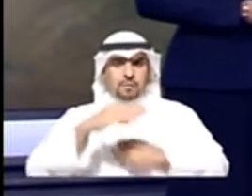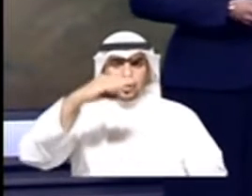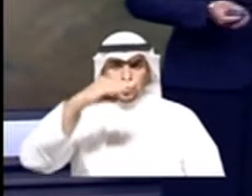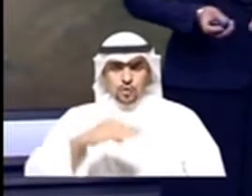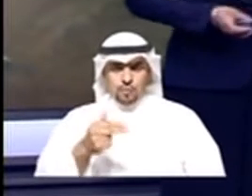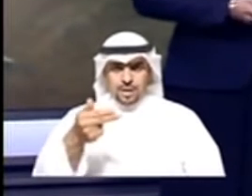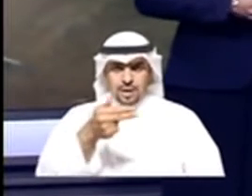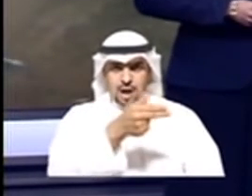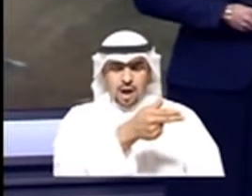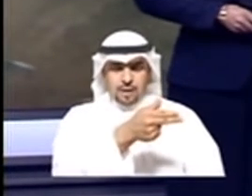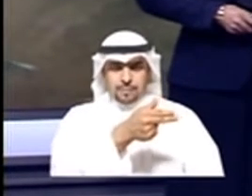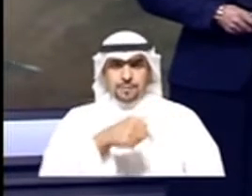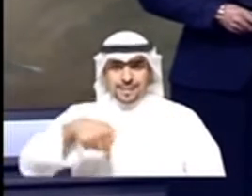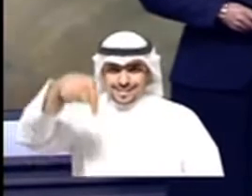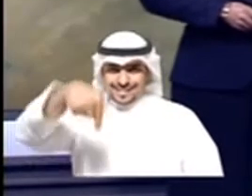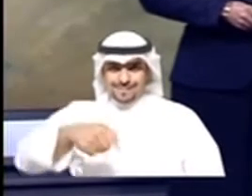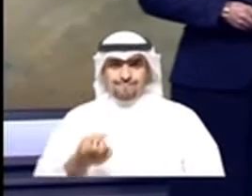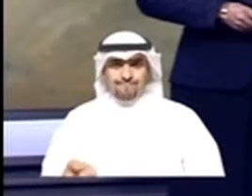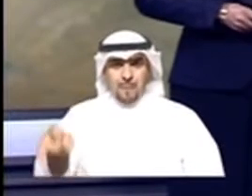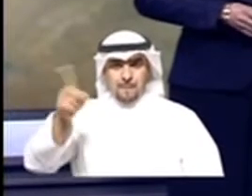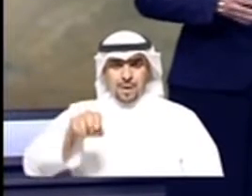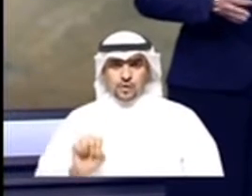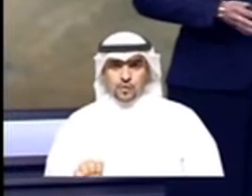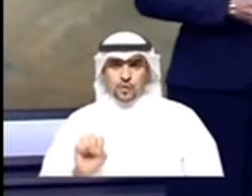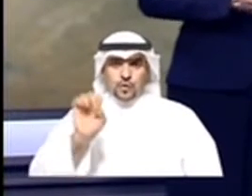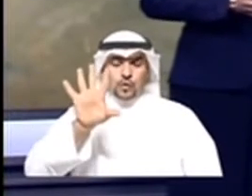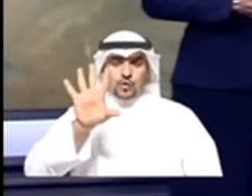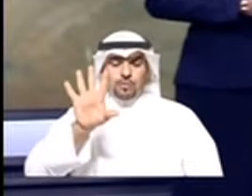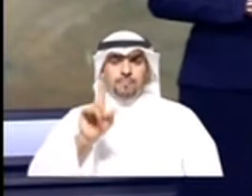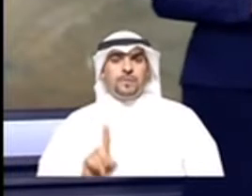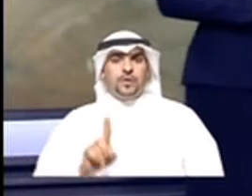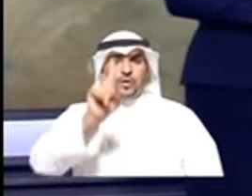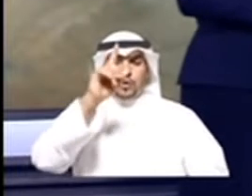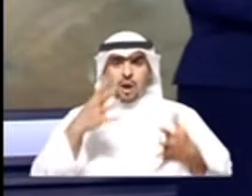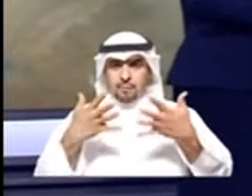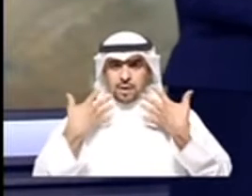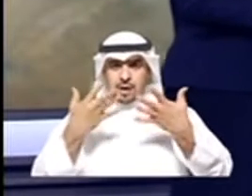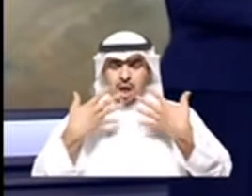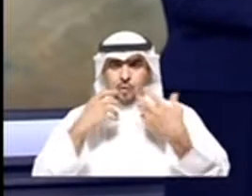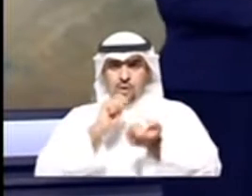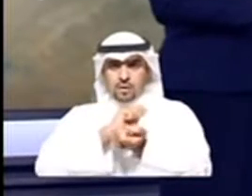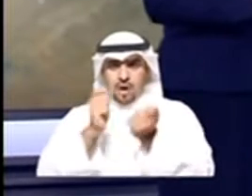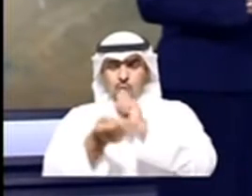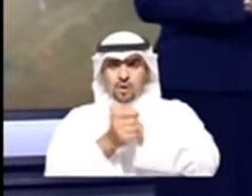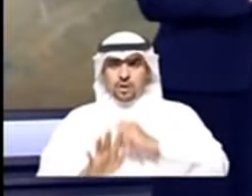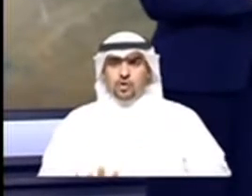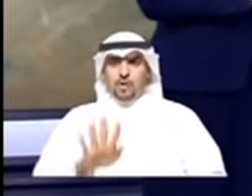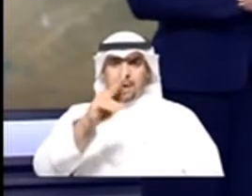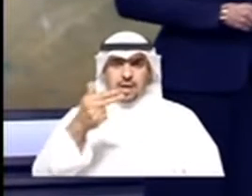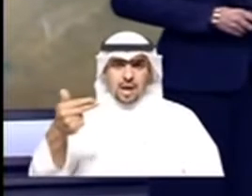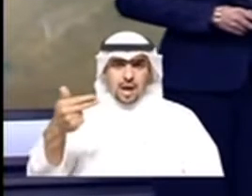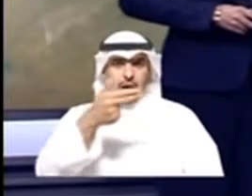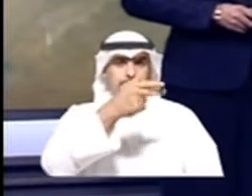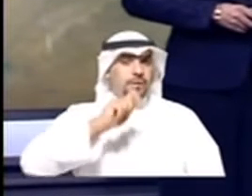غربية، لكن مع دخول ساعات الصباح الأولى من يوم الغد راح تبدي تتحول تدريجيا إلى رياح شمالية غربية تصل